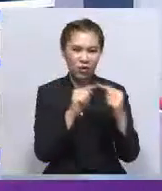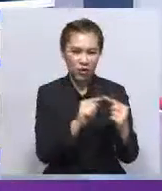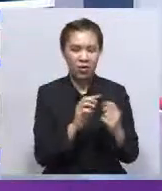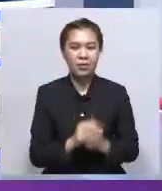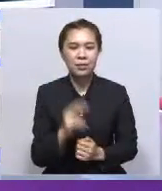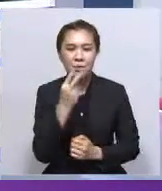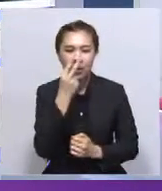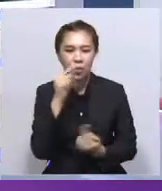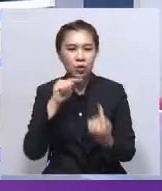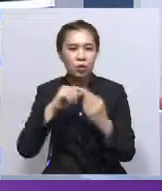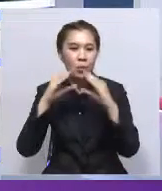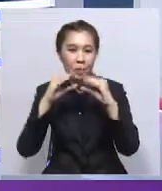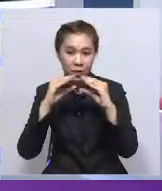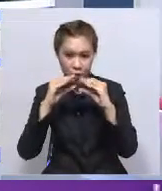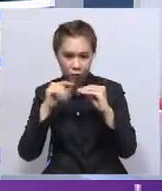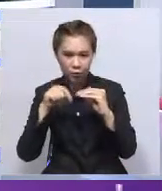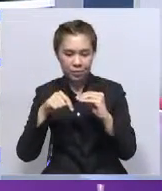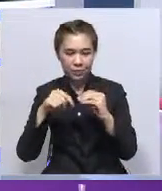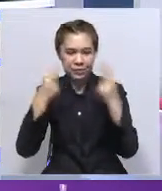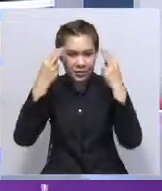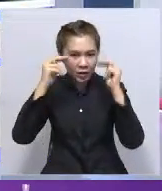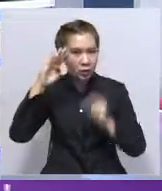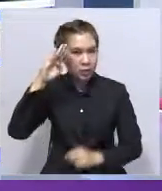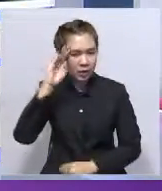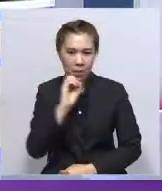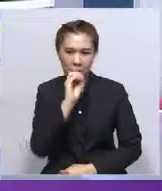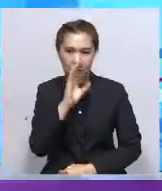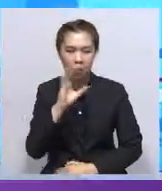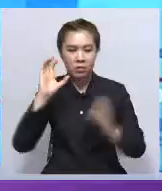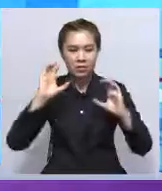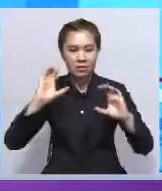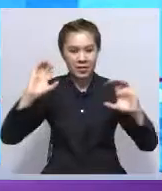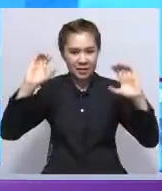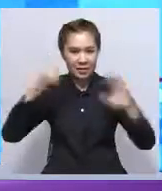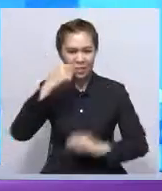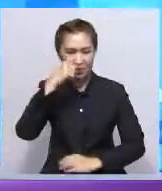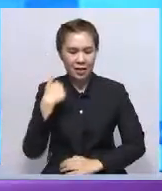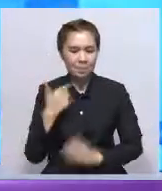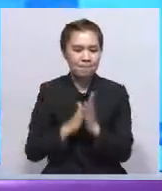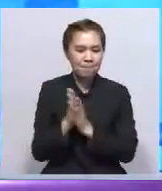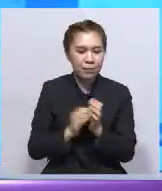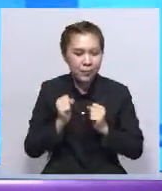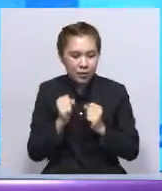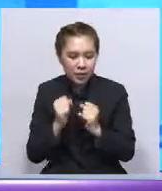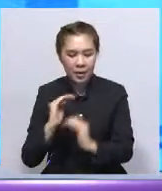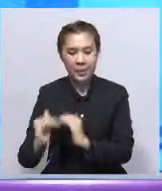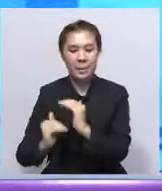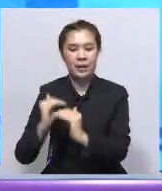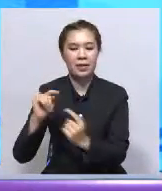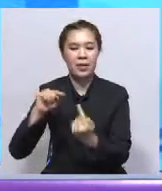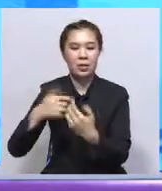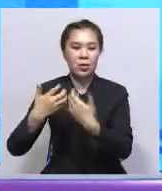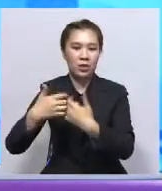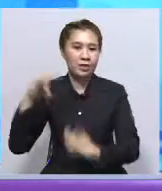ซึ่งไปดูเรื่องของการประชุม ICAO ค่ะโดยนายกรัฐมนตรีระบุว่ารัฐบาลไทยมีความมุ่งมั่นในการพัฒนาและส่งเสริมอุตสาหกรรม